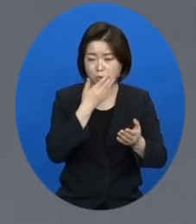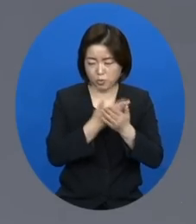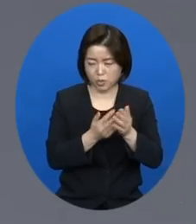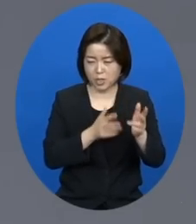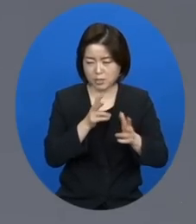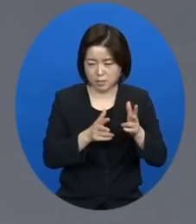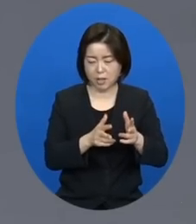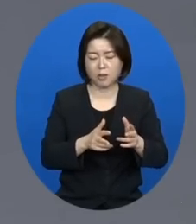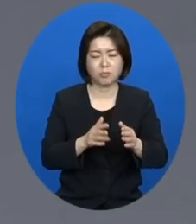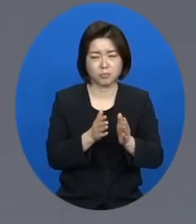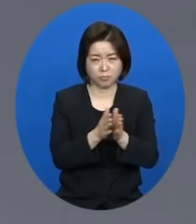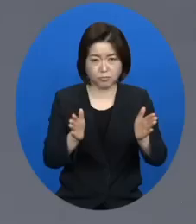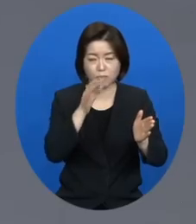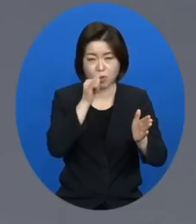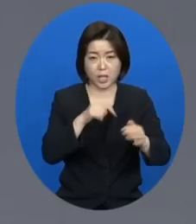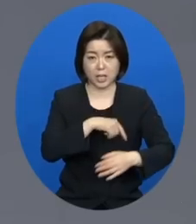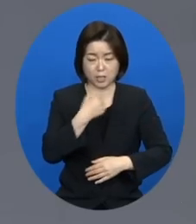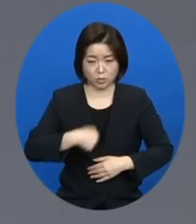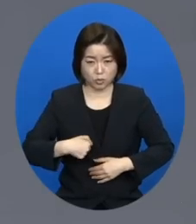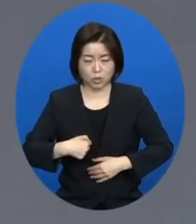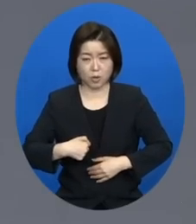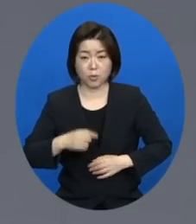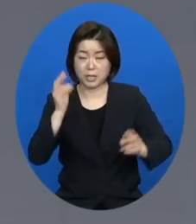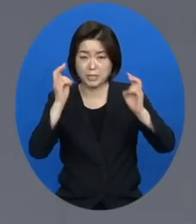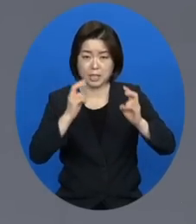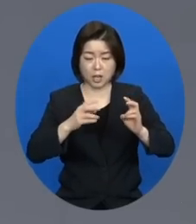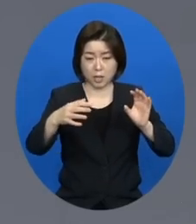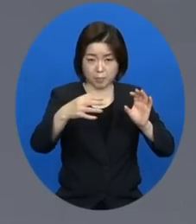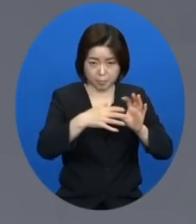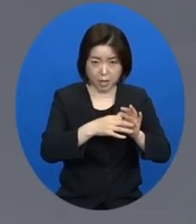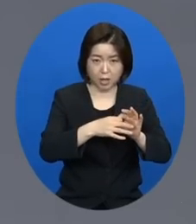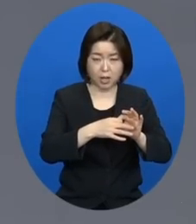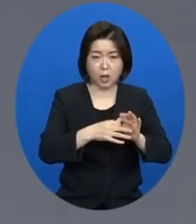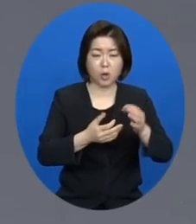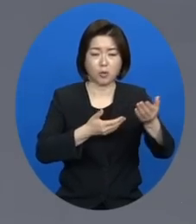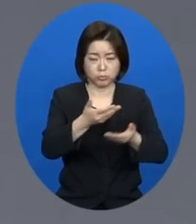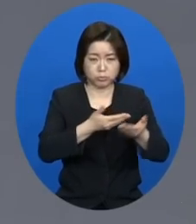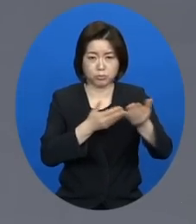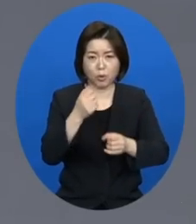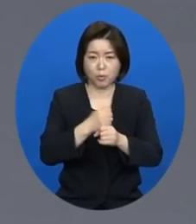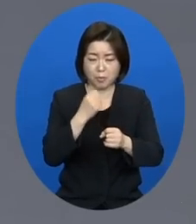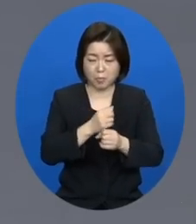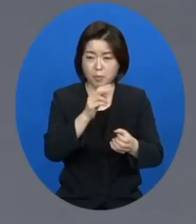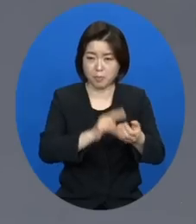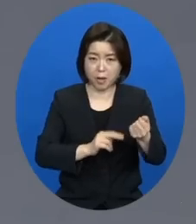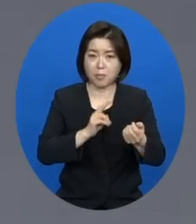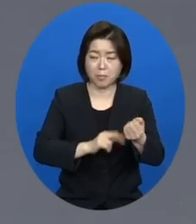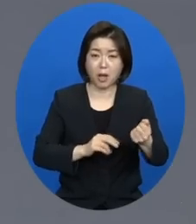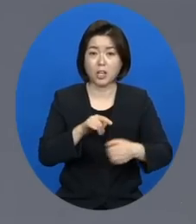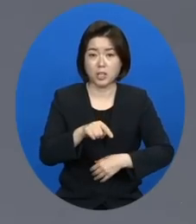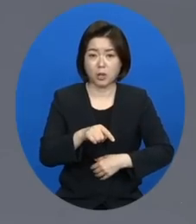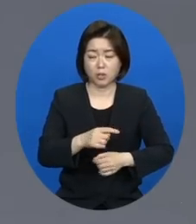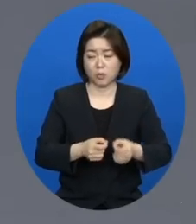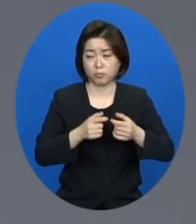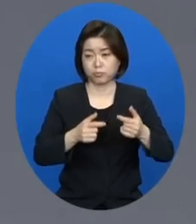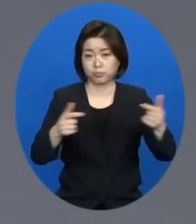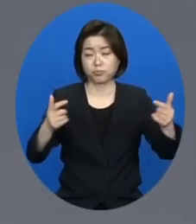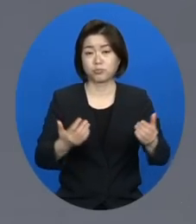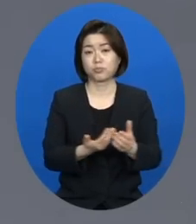된 거예요. 중국과 기업과 함께 협정을 맺고 재료를 받고 물건을 제작하고 판매하는 그런 번성케 하는